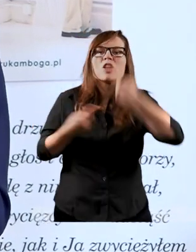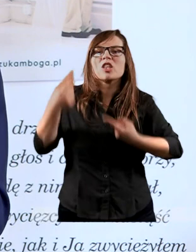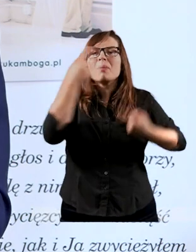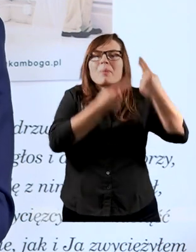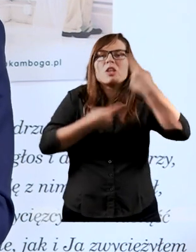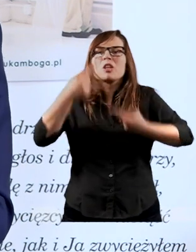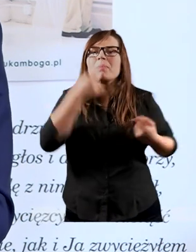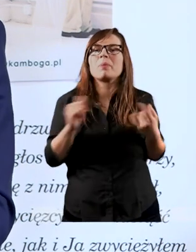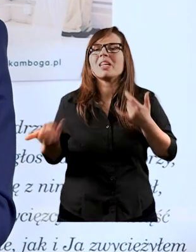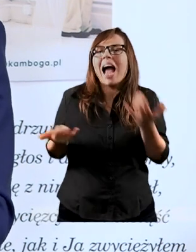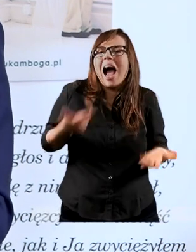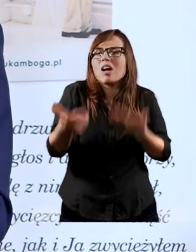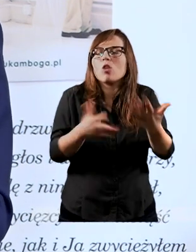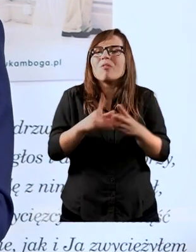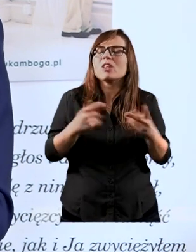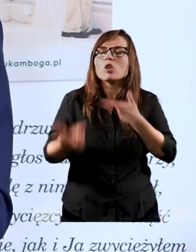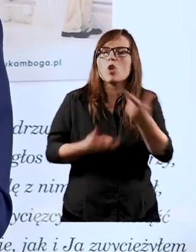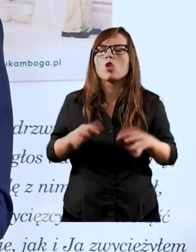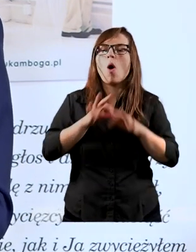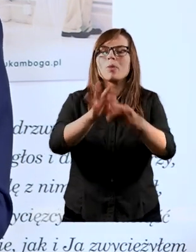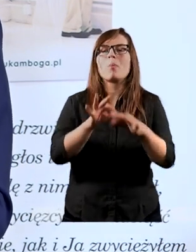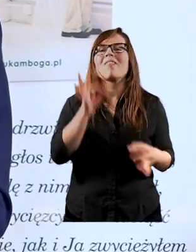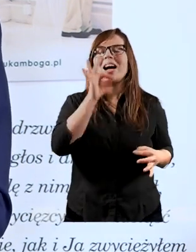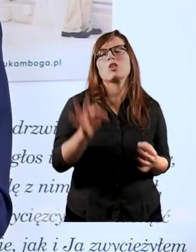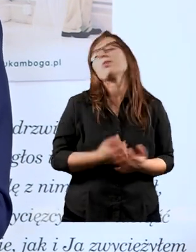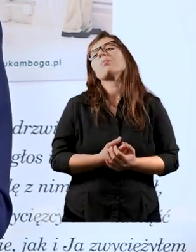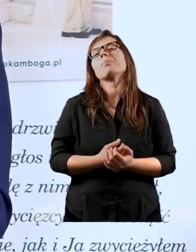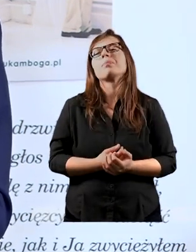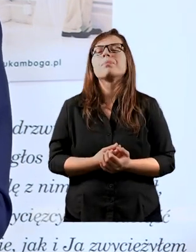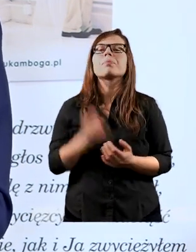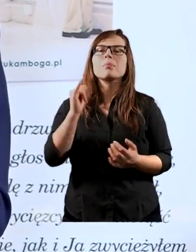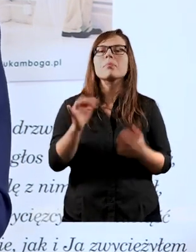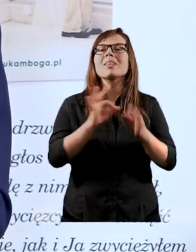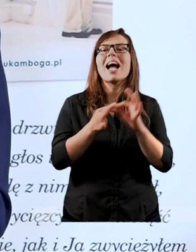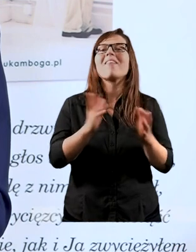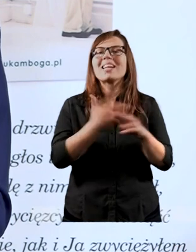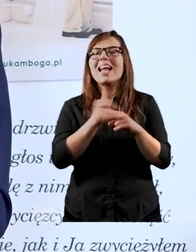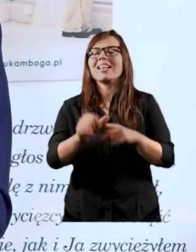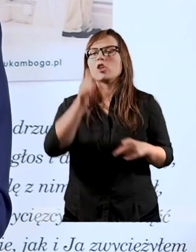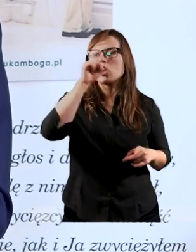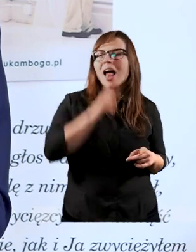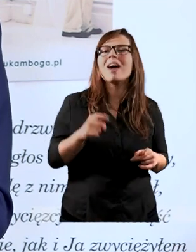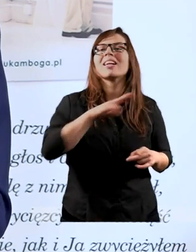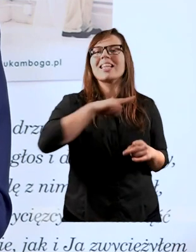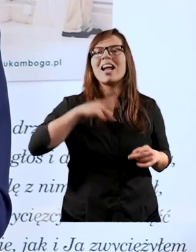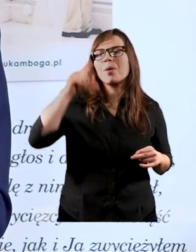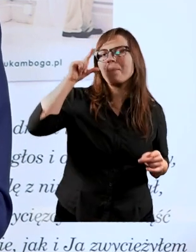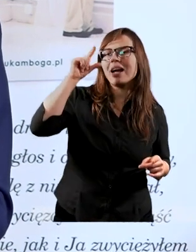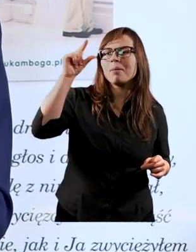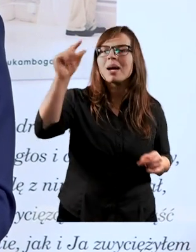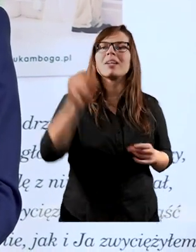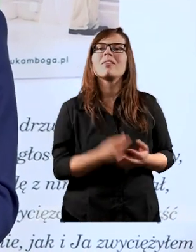ktoś przeżył, to znaczy, że już będzie dobrze. I nawet kiedy jest źle, z naszej